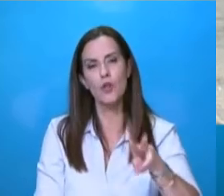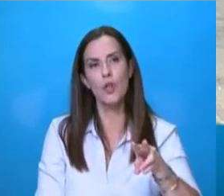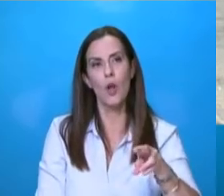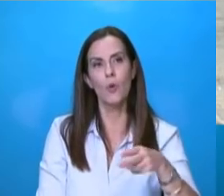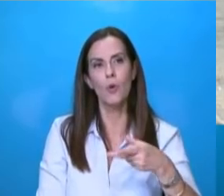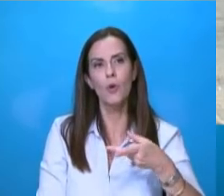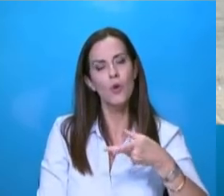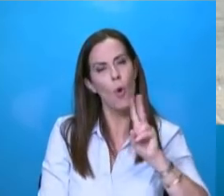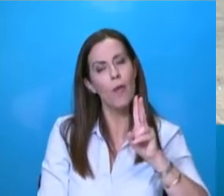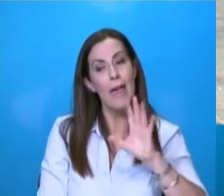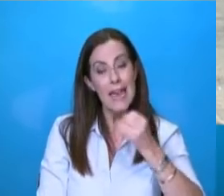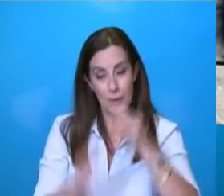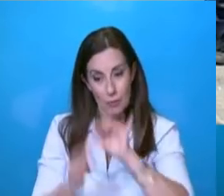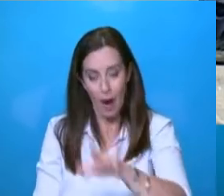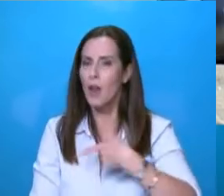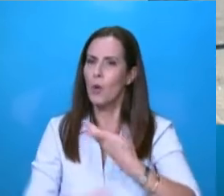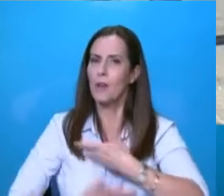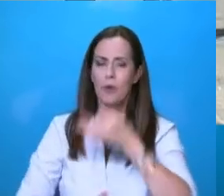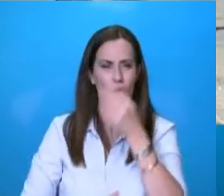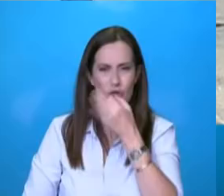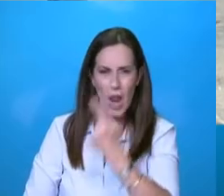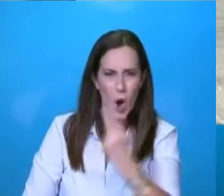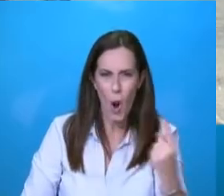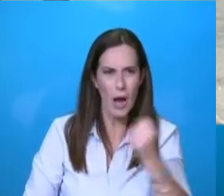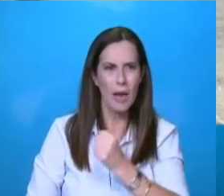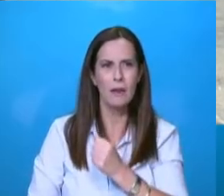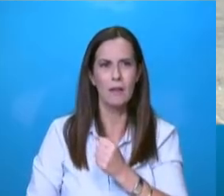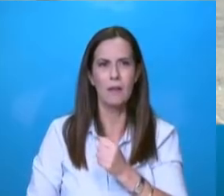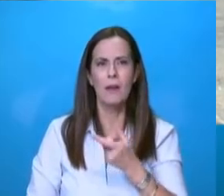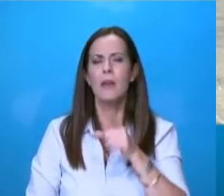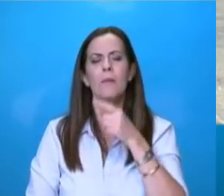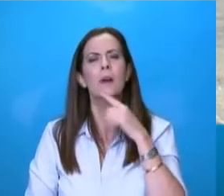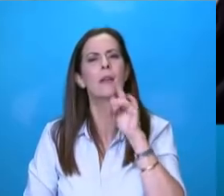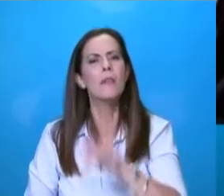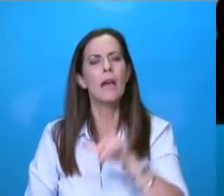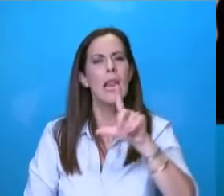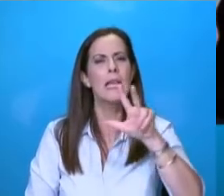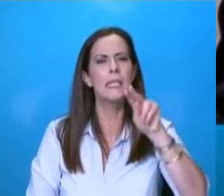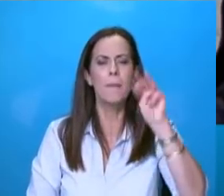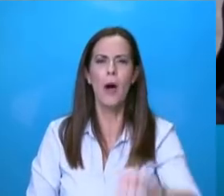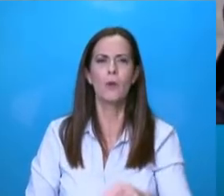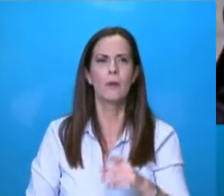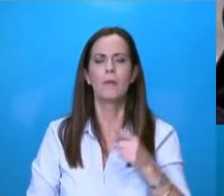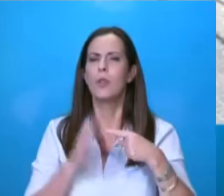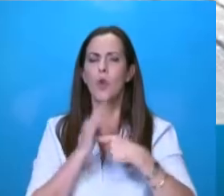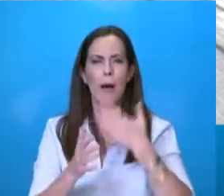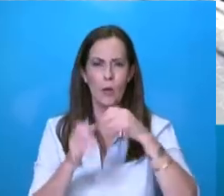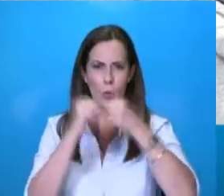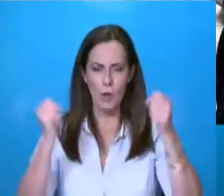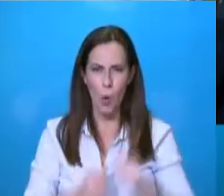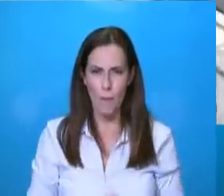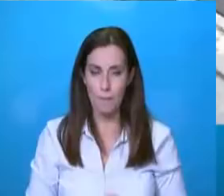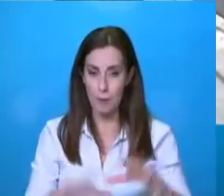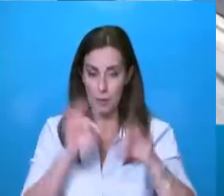יותר יחס יותר טוב. תשאל פה כל ילד בבני ברק מה זה בית המשפט, אז אם הוא נגד ליצמן, זה מה שליצמן צדיק. קחו לדוגמה את יהדות התורה.